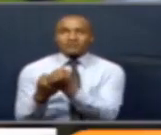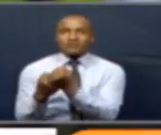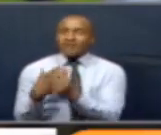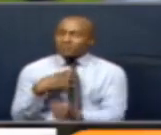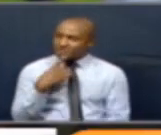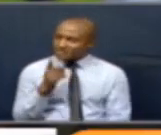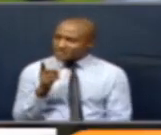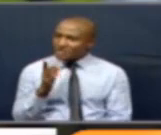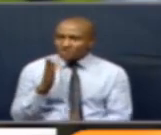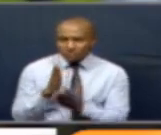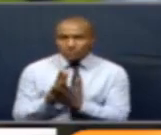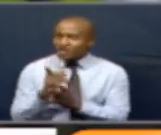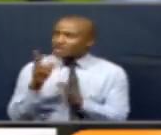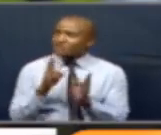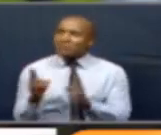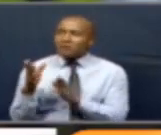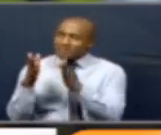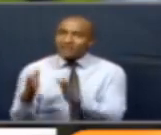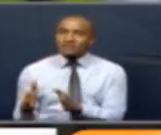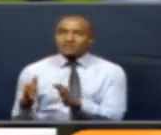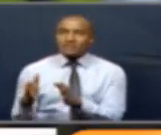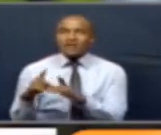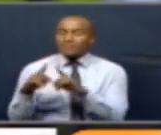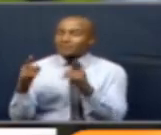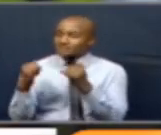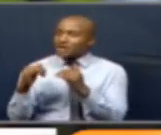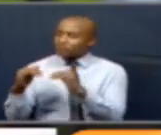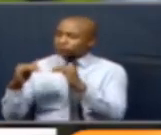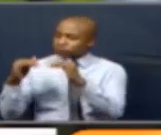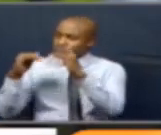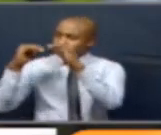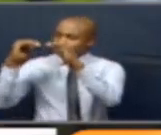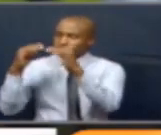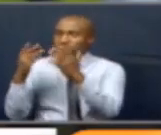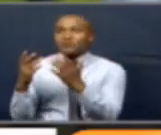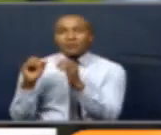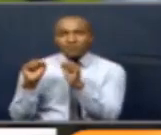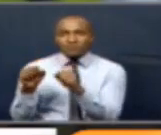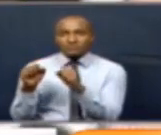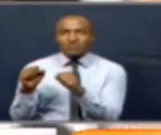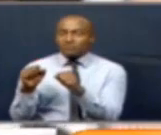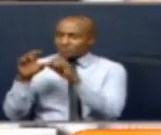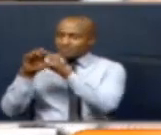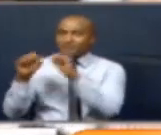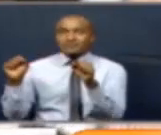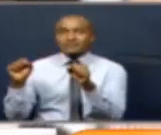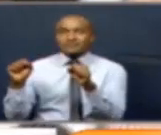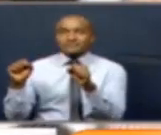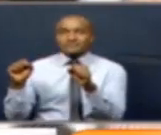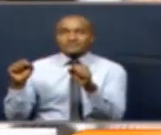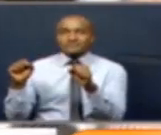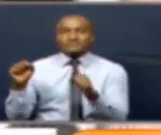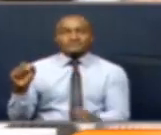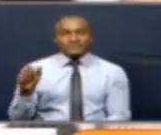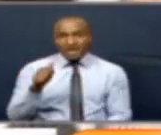kwamba yeye ni mwananchi wa kawaida ambaye sasa amepata fursa ama amepata nafasi ya kuweza kusonga pale juu. Semi zake zinapiwa jeki